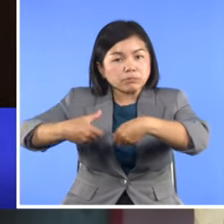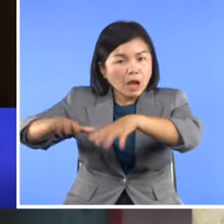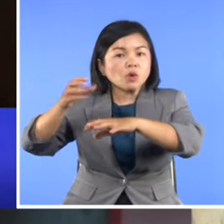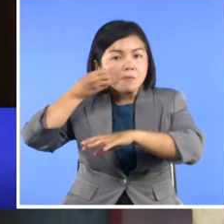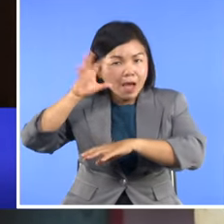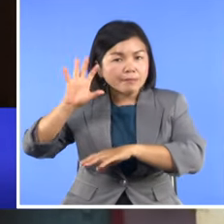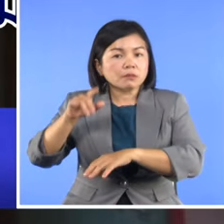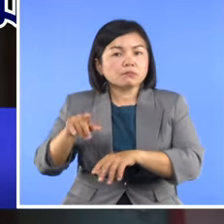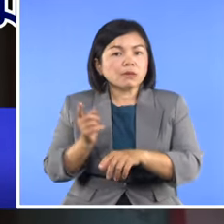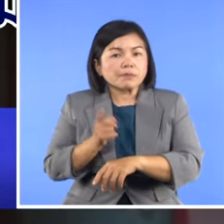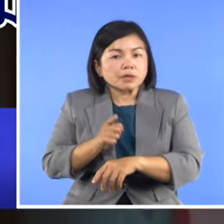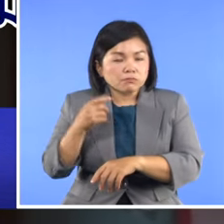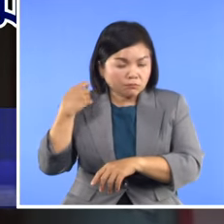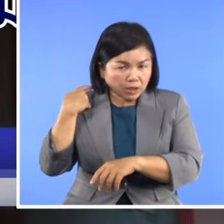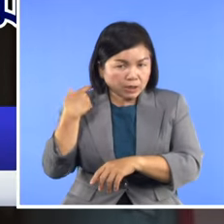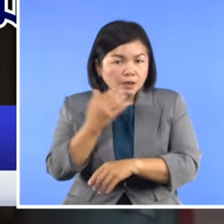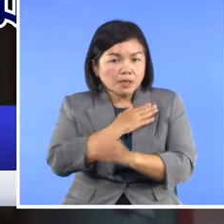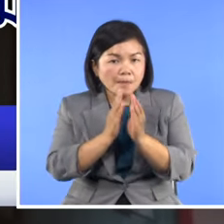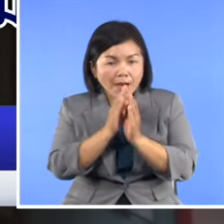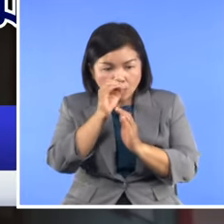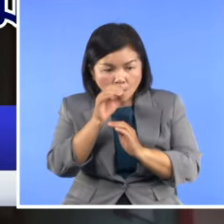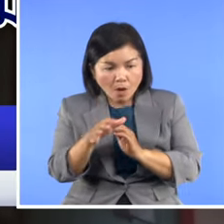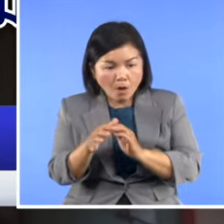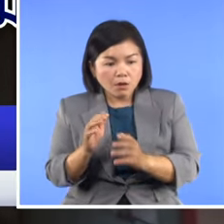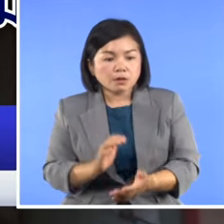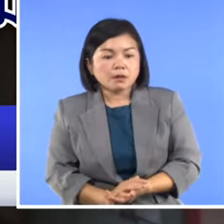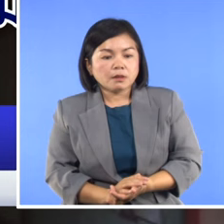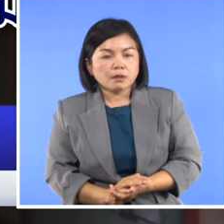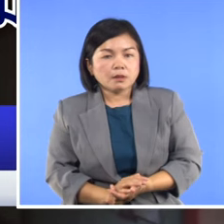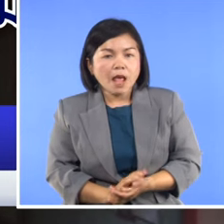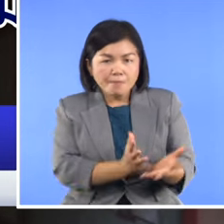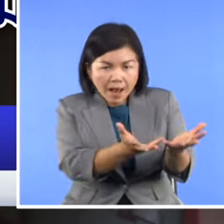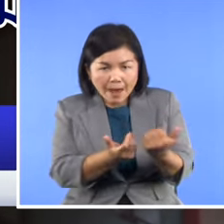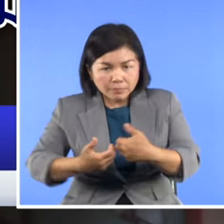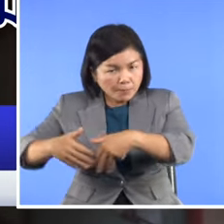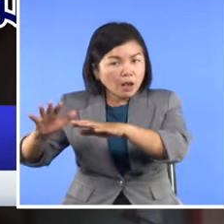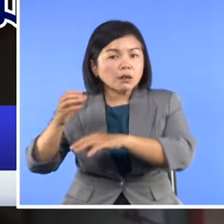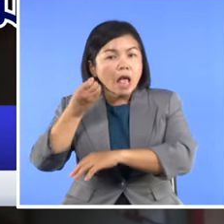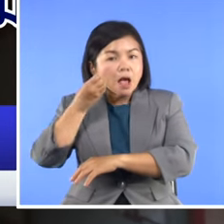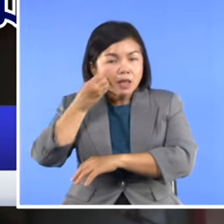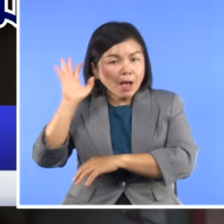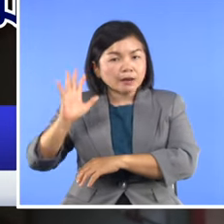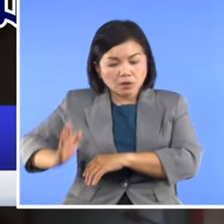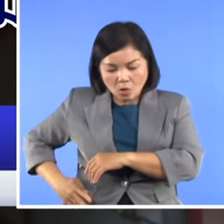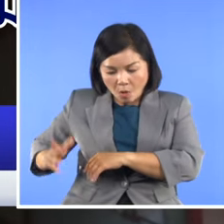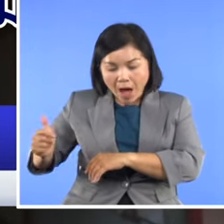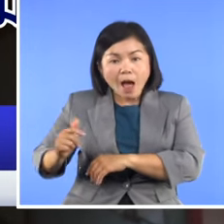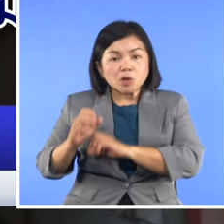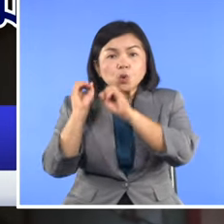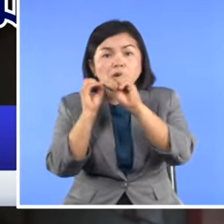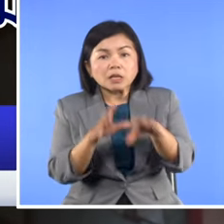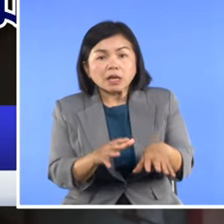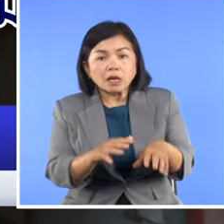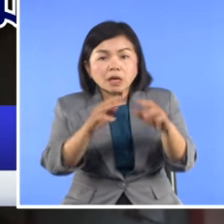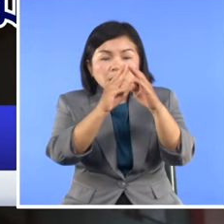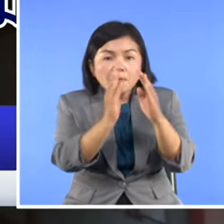าเนี่ย บอกว่าหมากัดไปมีคนเอา